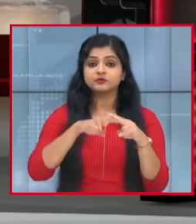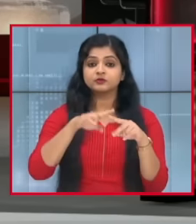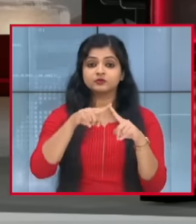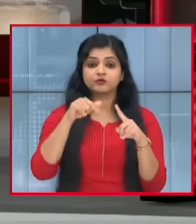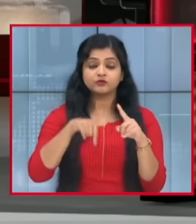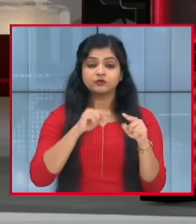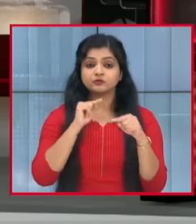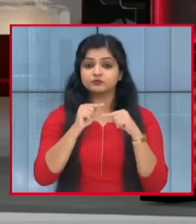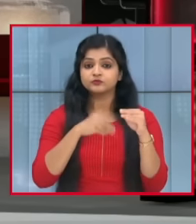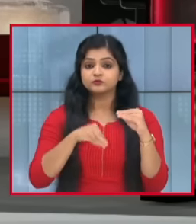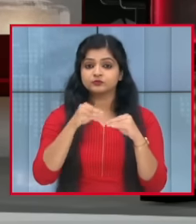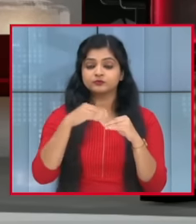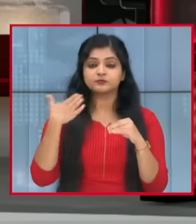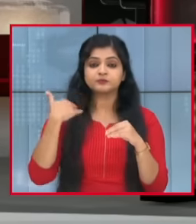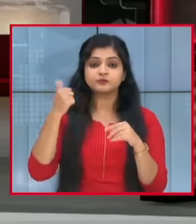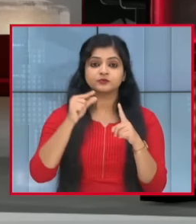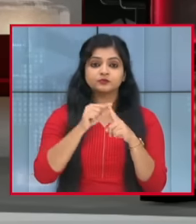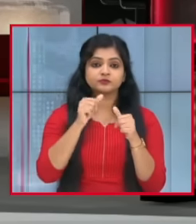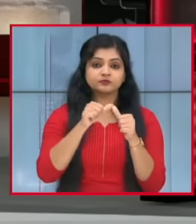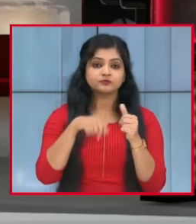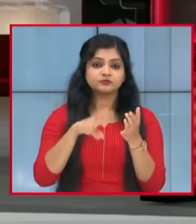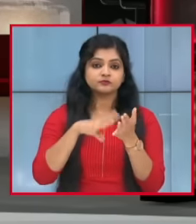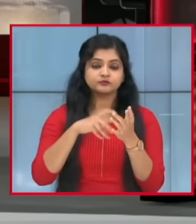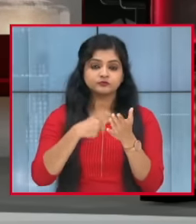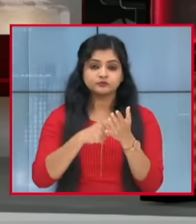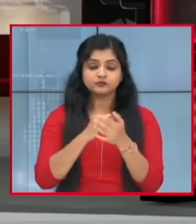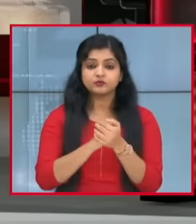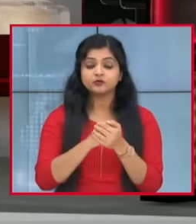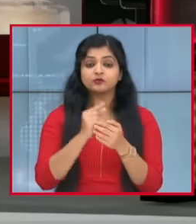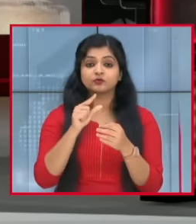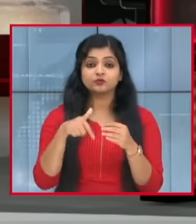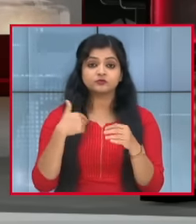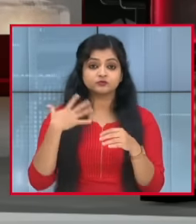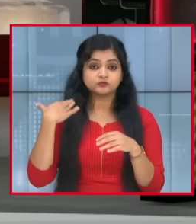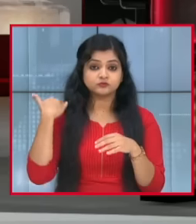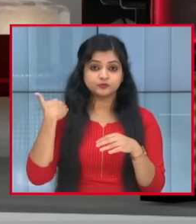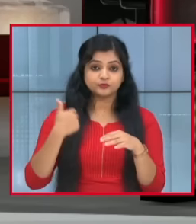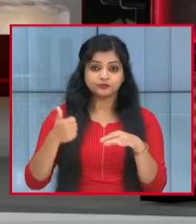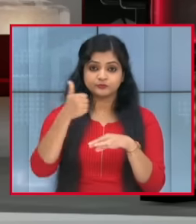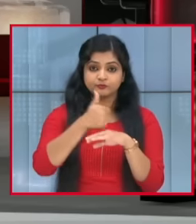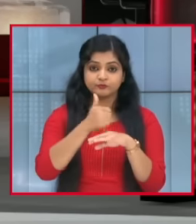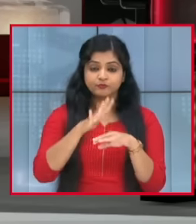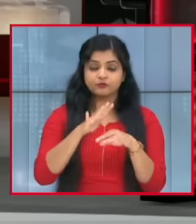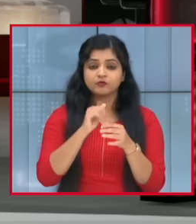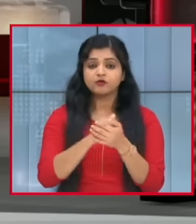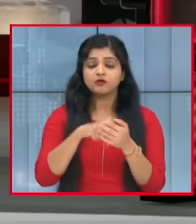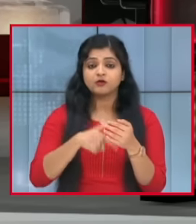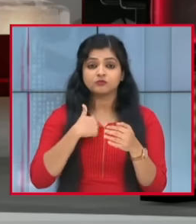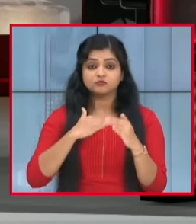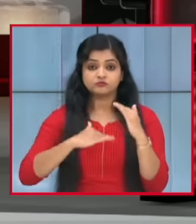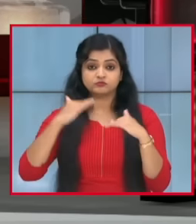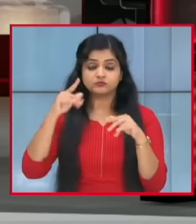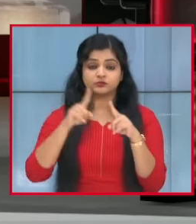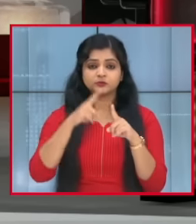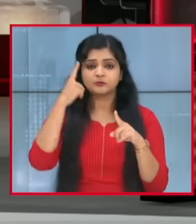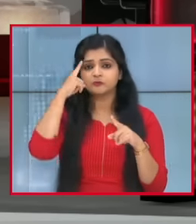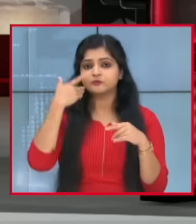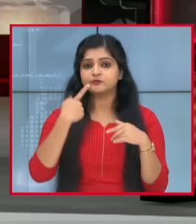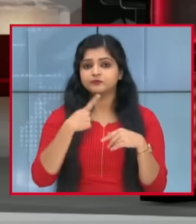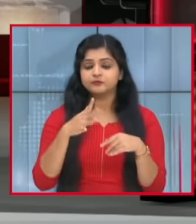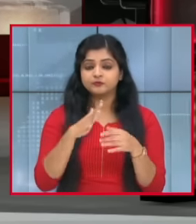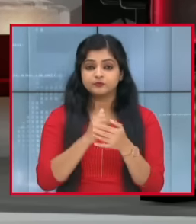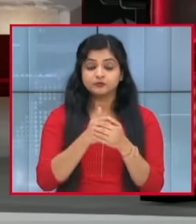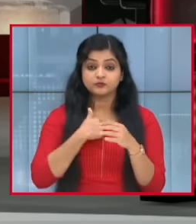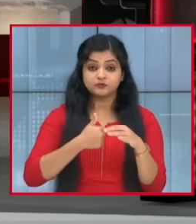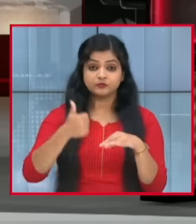SFIയെ പരോക്ഷമായി വിമർശിച്ച മന്ത്രി PA മുഹമ്മദ് റിയാസ്. യൂണിയൻ ഭാരവാഹികളായാൽ എന്തോ ആയെന്നുള്ള തോന്നൽ ആർക്കും ഉണ്ടാകരുത്. സ്ഥാനങ്ങൾ